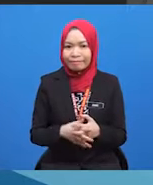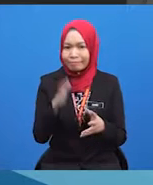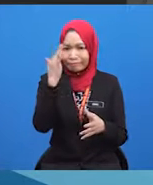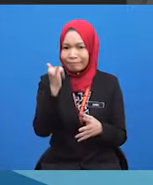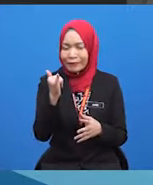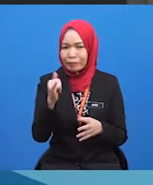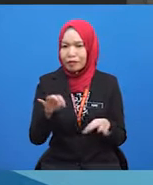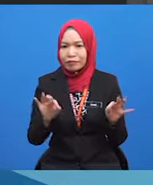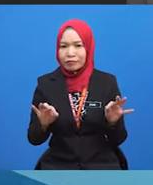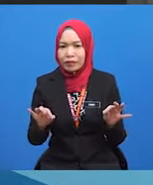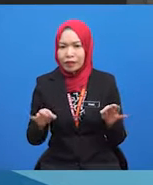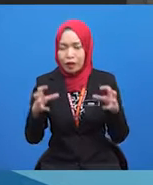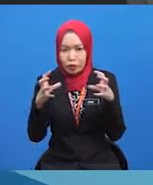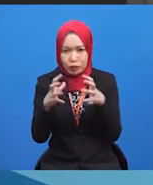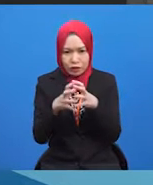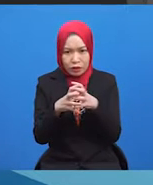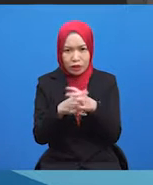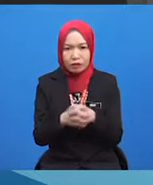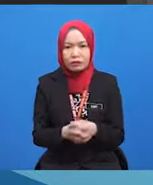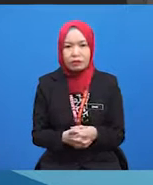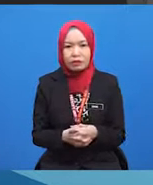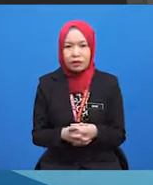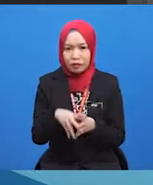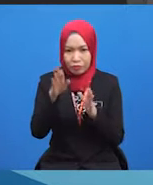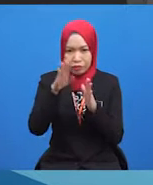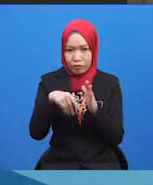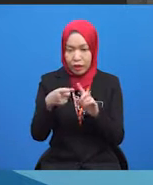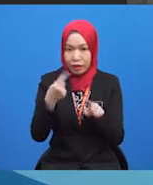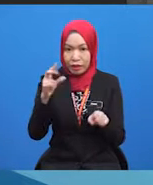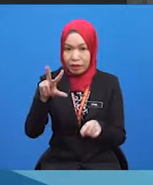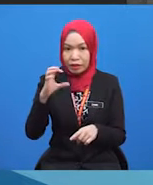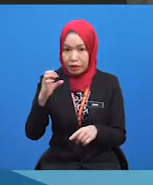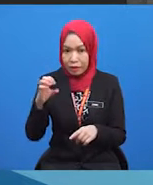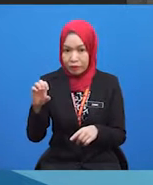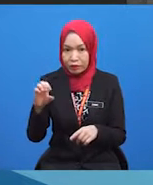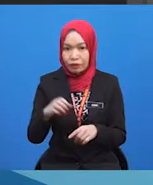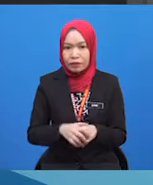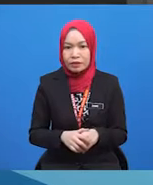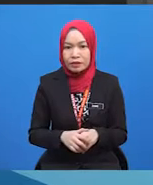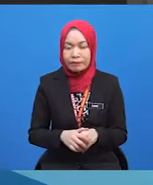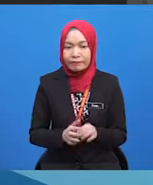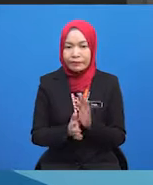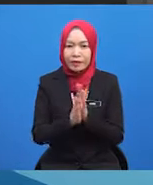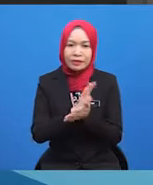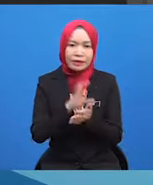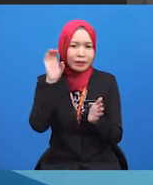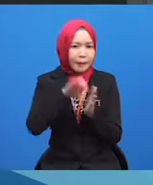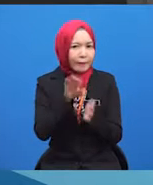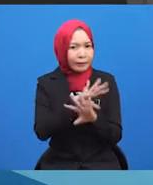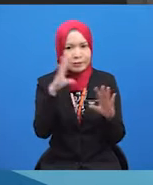jika resolusi yang dipilih kurang daripada 300 piksel per inci, kualiti imej akan